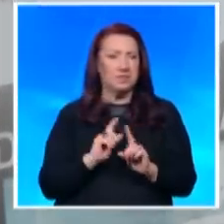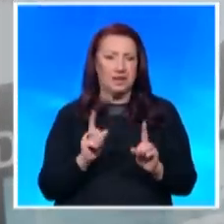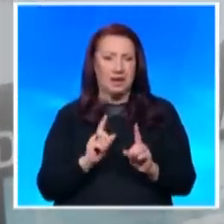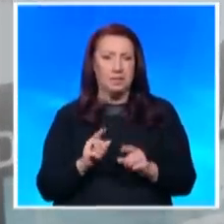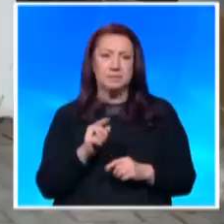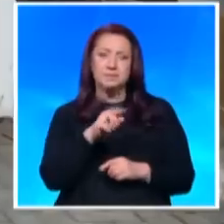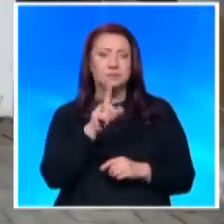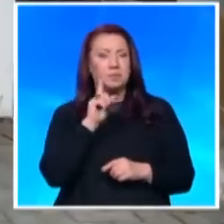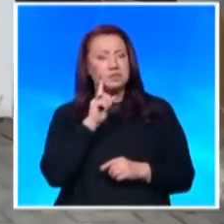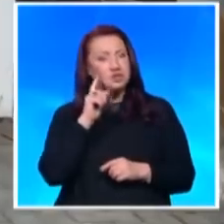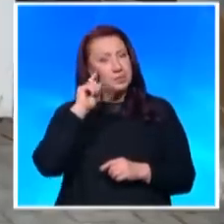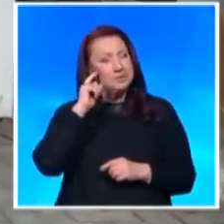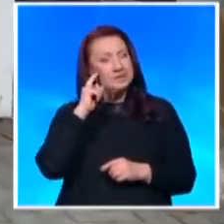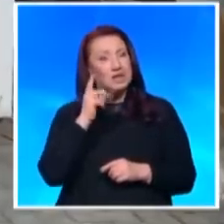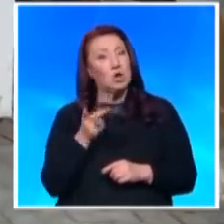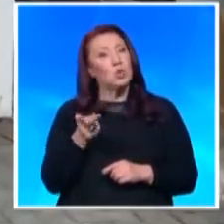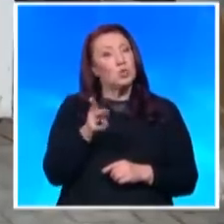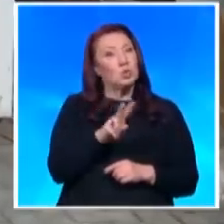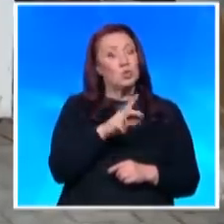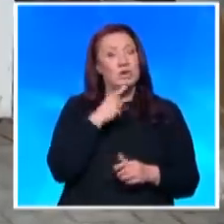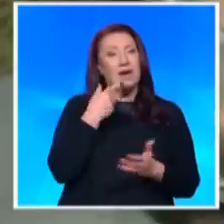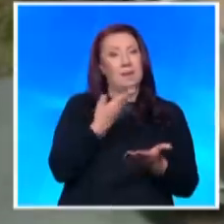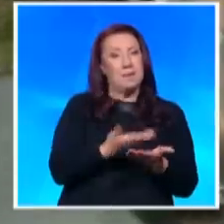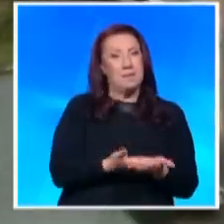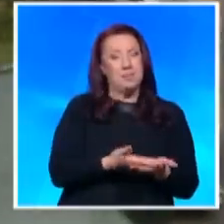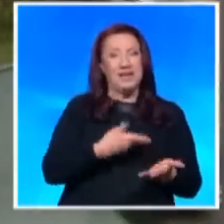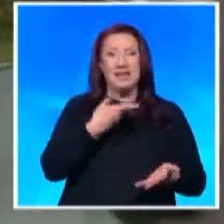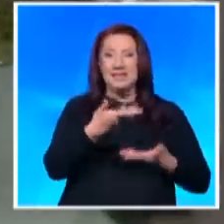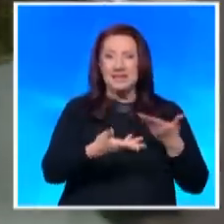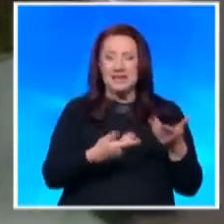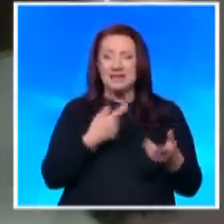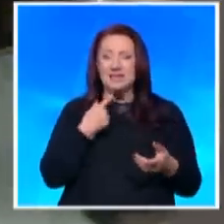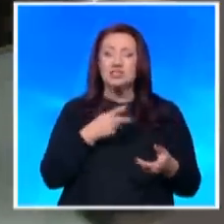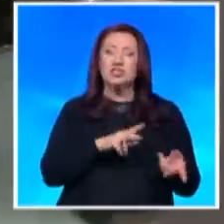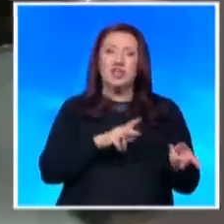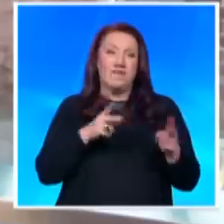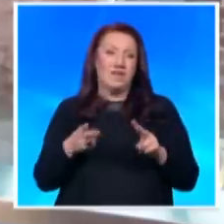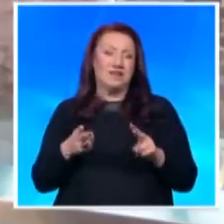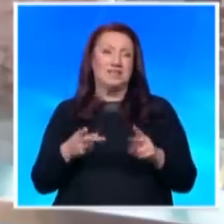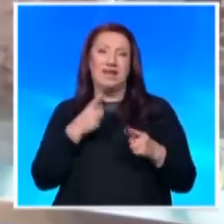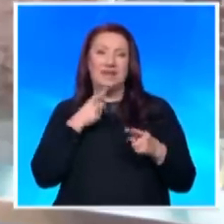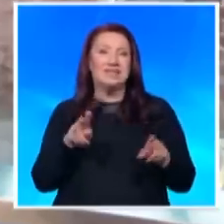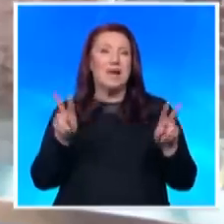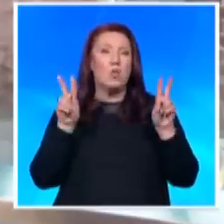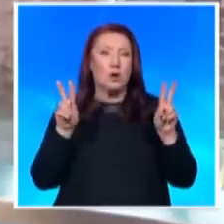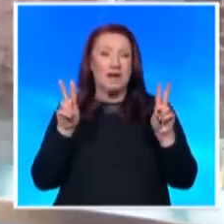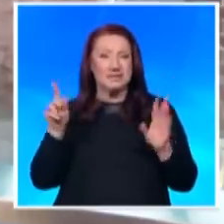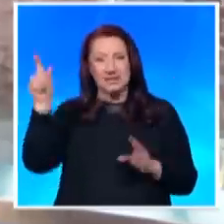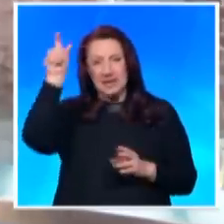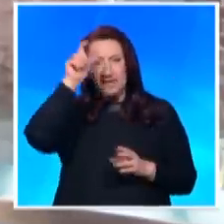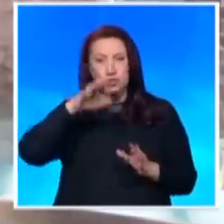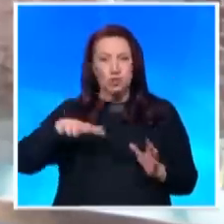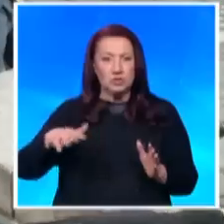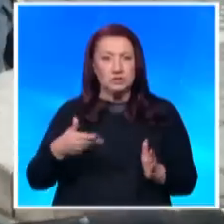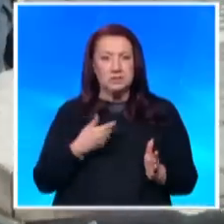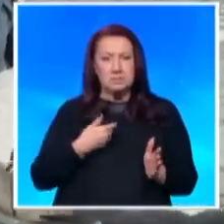справи с инфлацията и ще върне парламентарната система. С нея и демокрацията в Турция. Детството и младостта ни